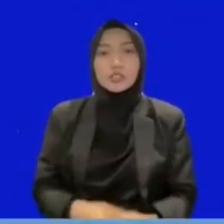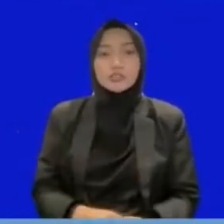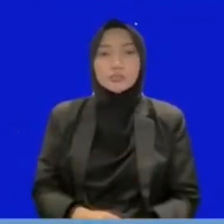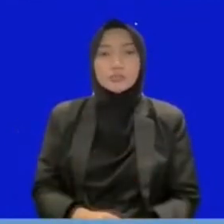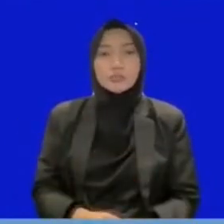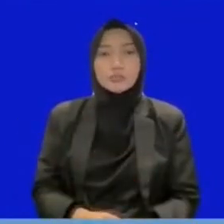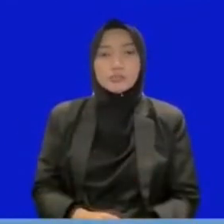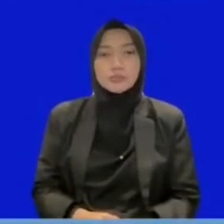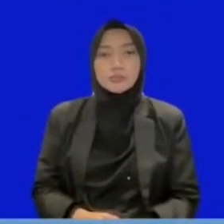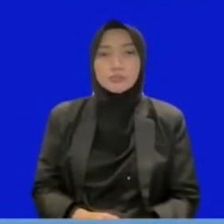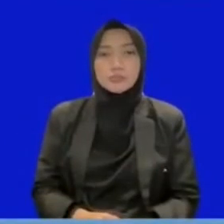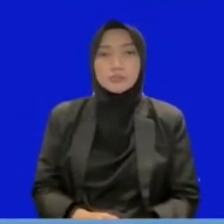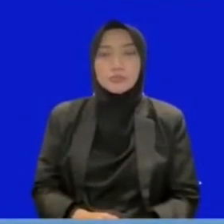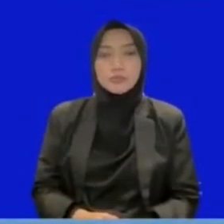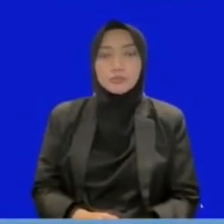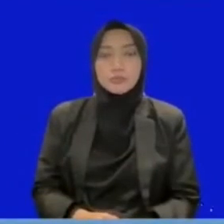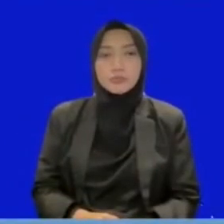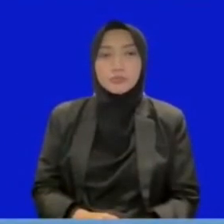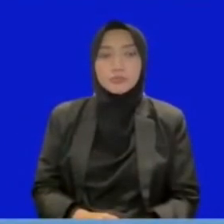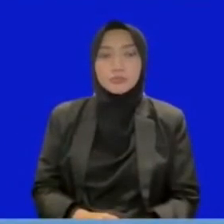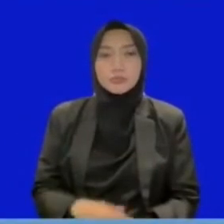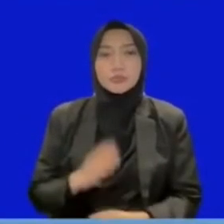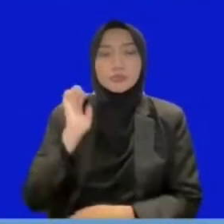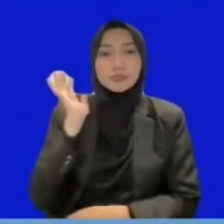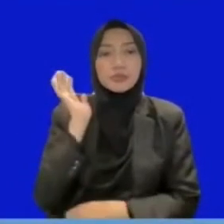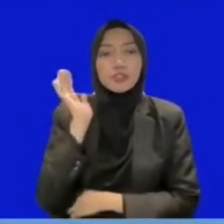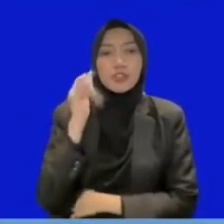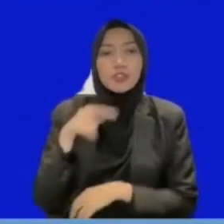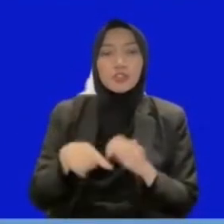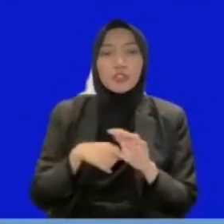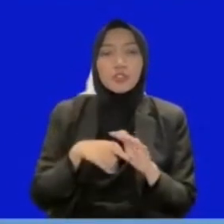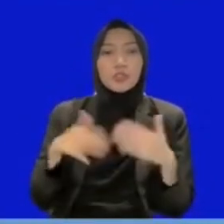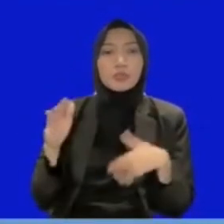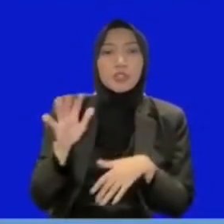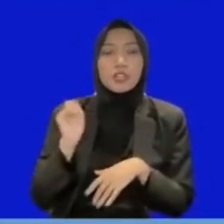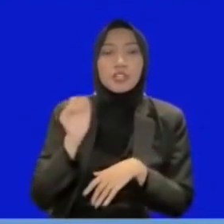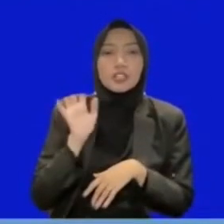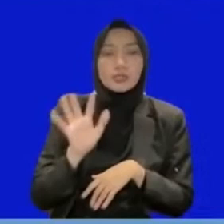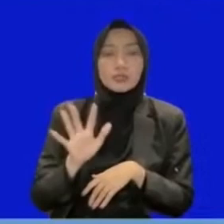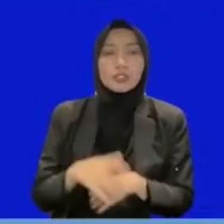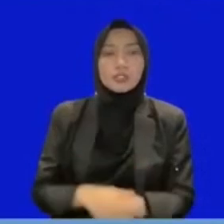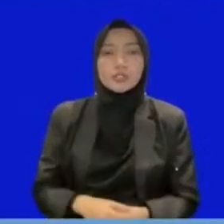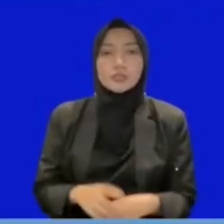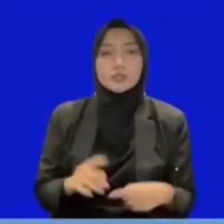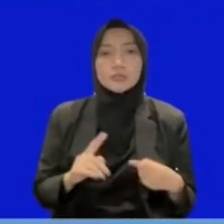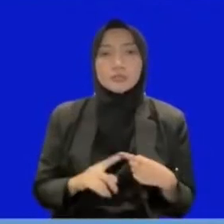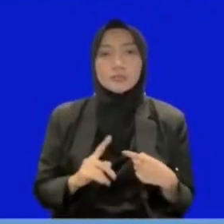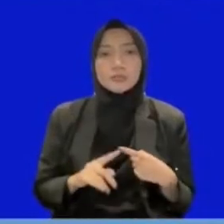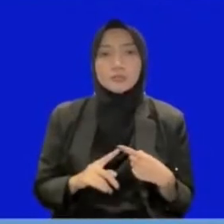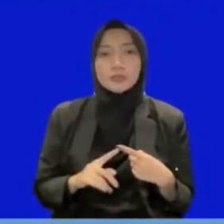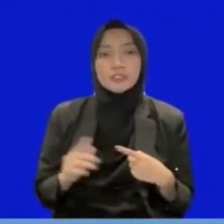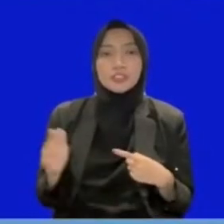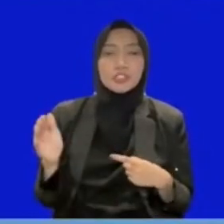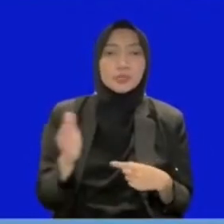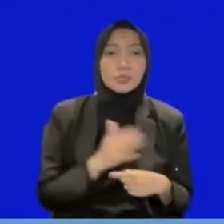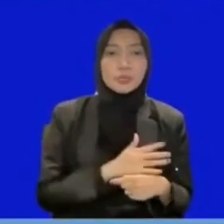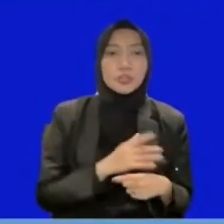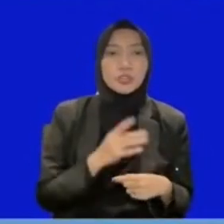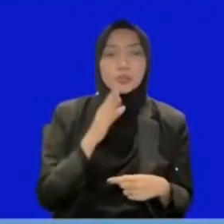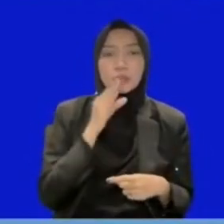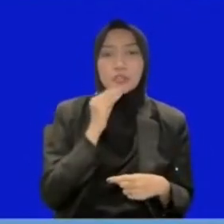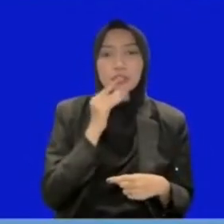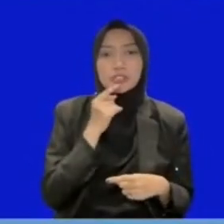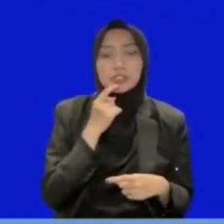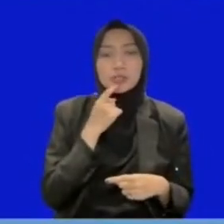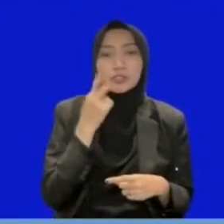sini saya akan memaparkan kurang lebih ada 5 hal ya. Yang pertama, nanti seperti yang sebelumnya kita